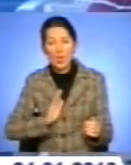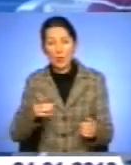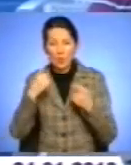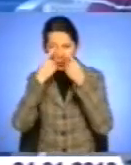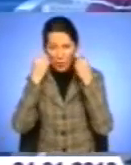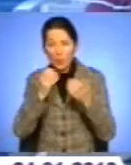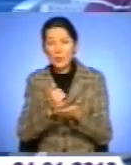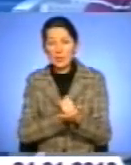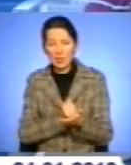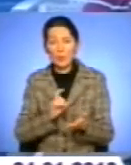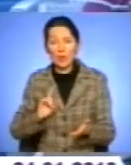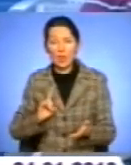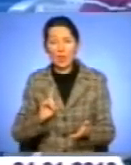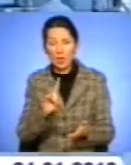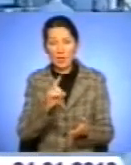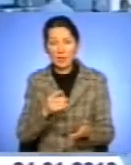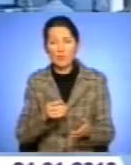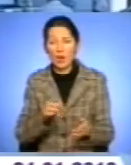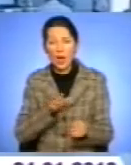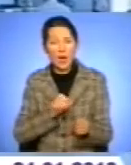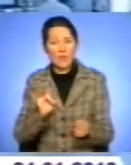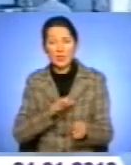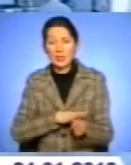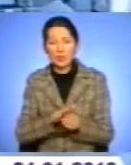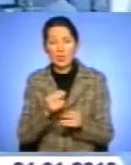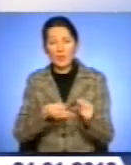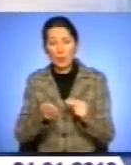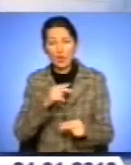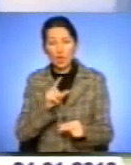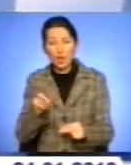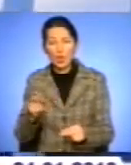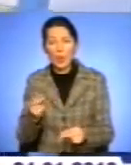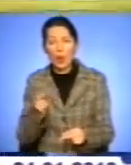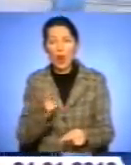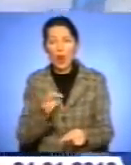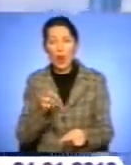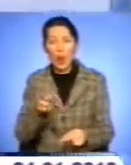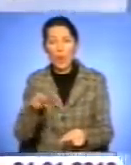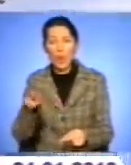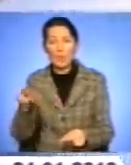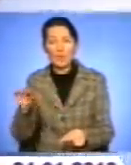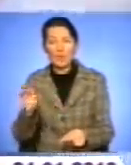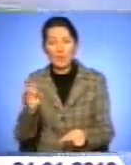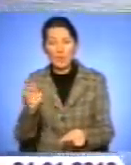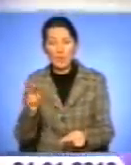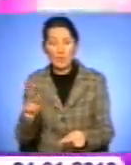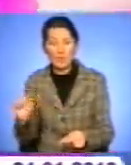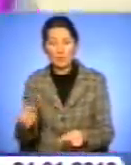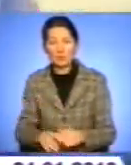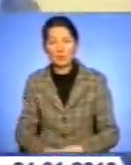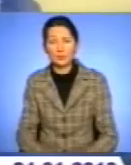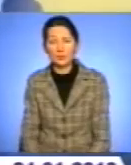відповідальність авіаперевізників за скасування рейсів і невиконання своїх зобов'язань. Відтак, з 25 січня щодня о 10 ранку кожна